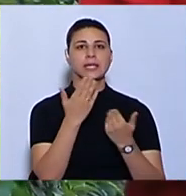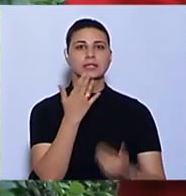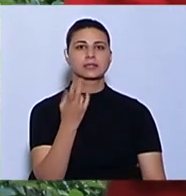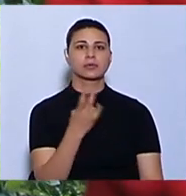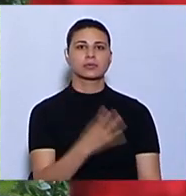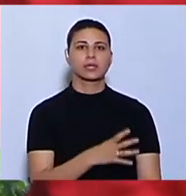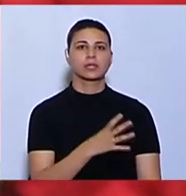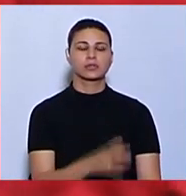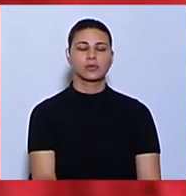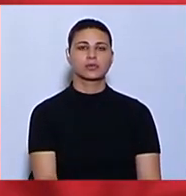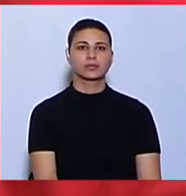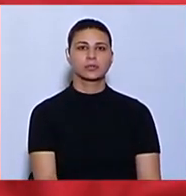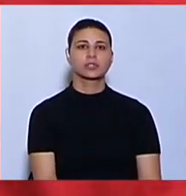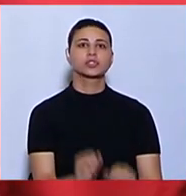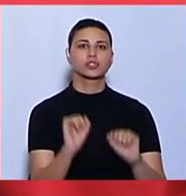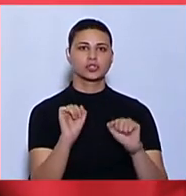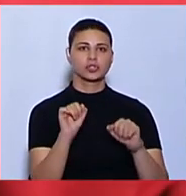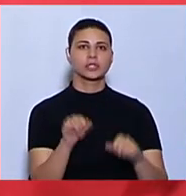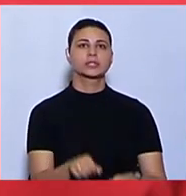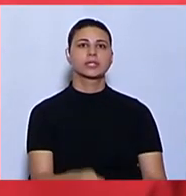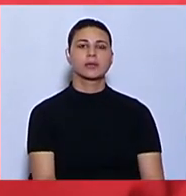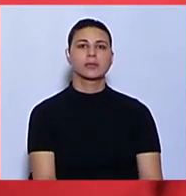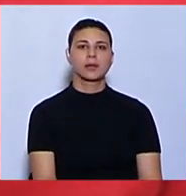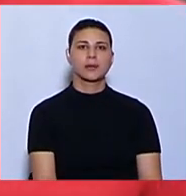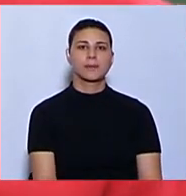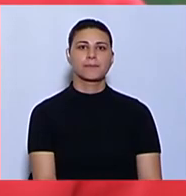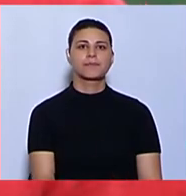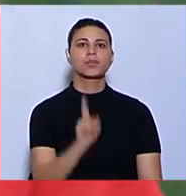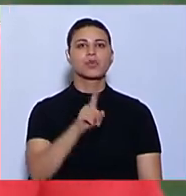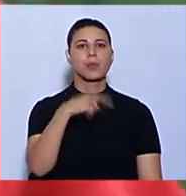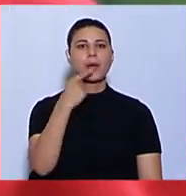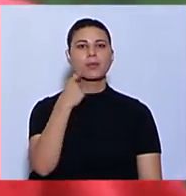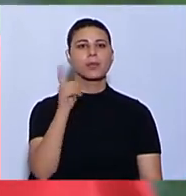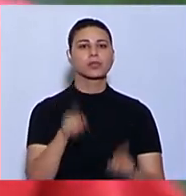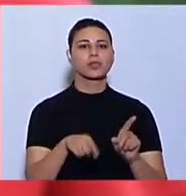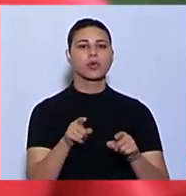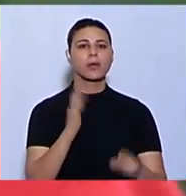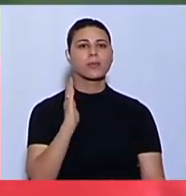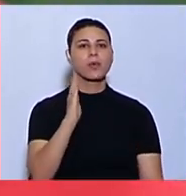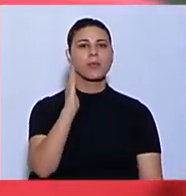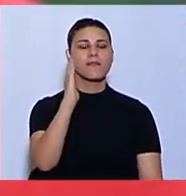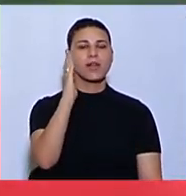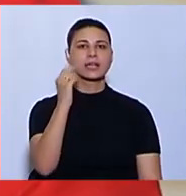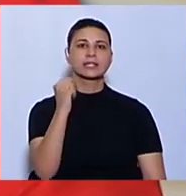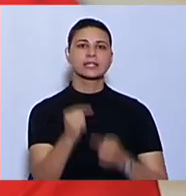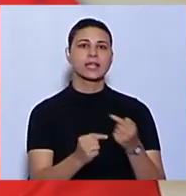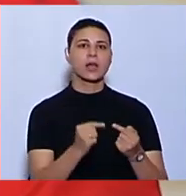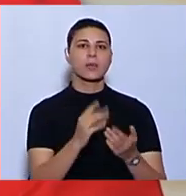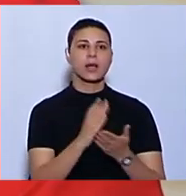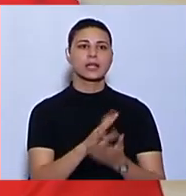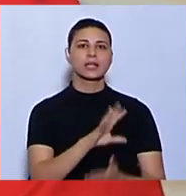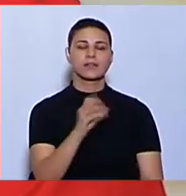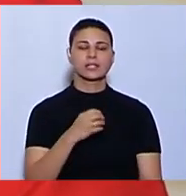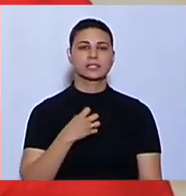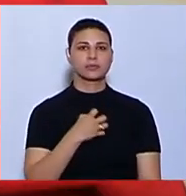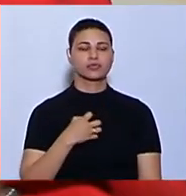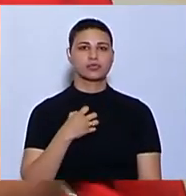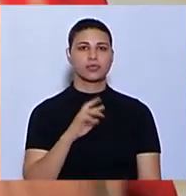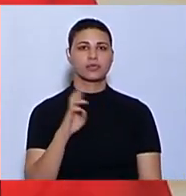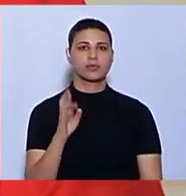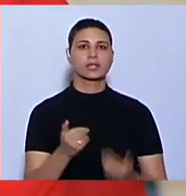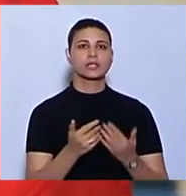მოხდეს. შეიძლება, ანუ რო ამბობენ ხოლმე, რომ მომავალი თაობა არის ყველაზე მნიშვნელოვანი და ასე